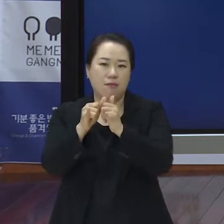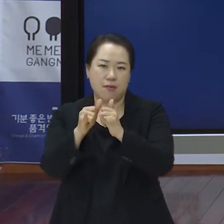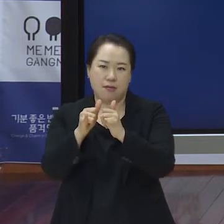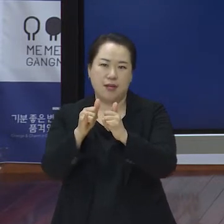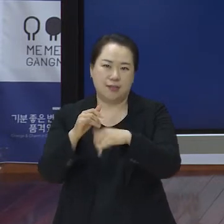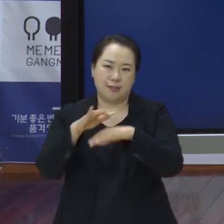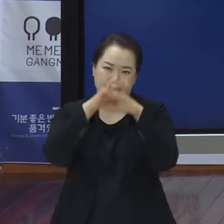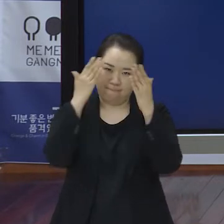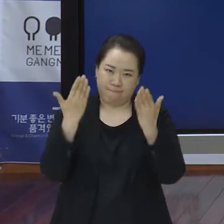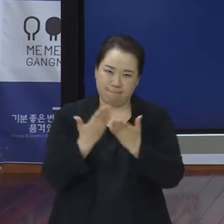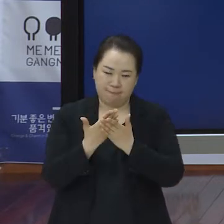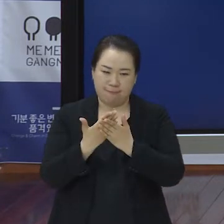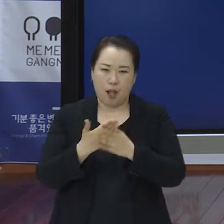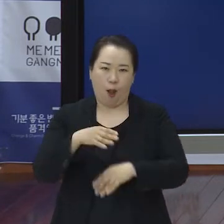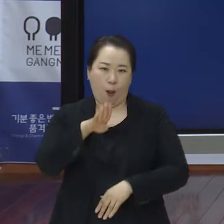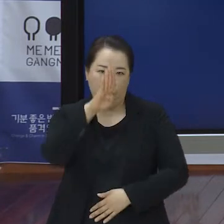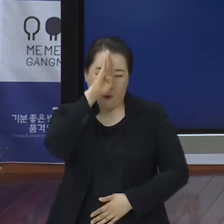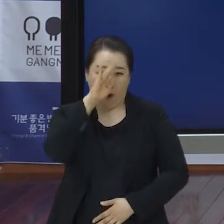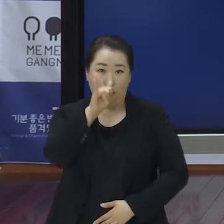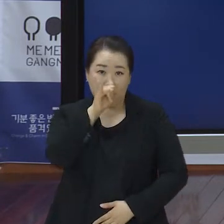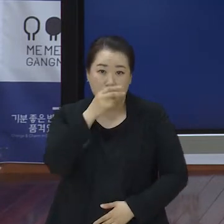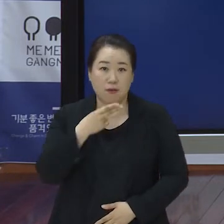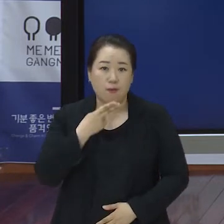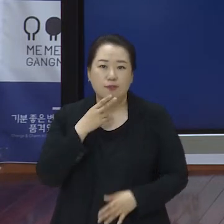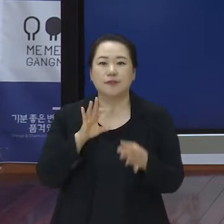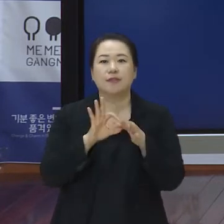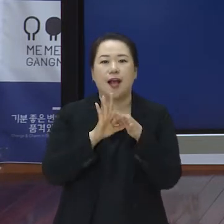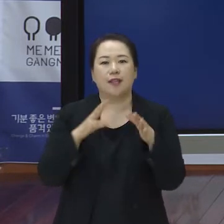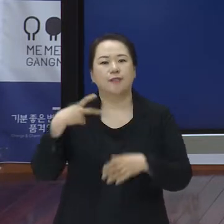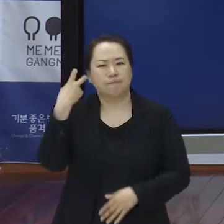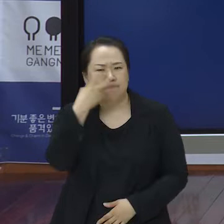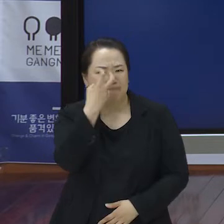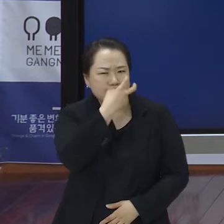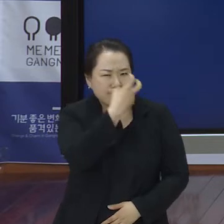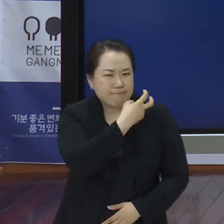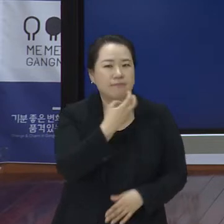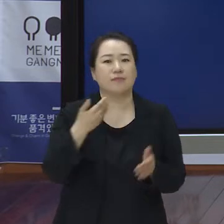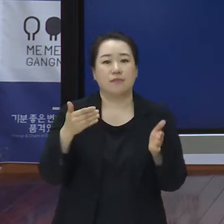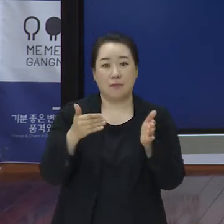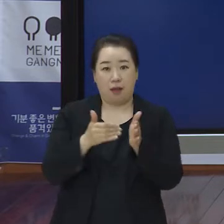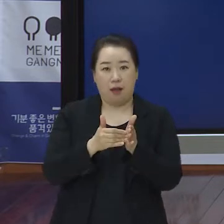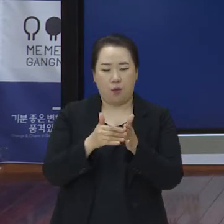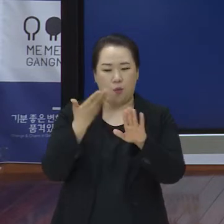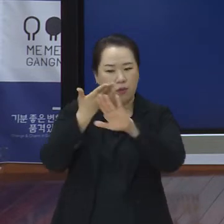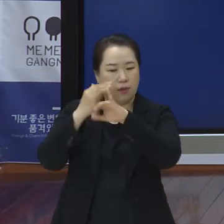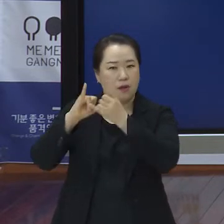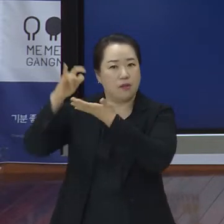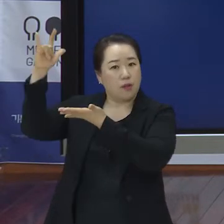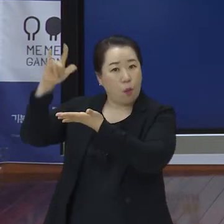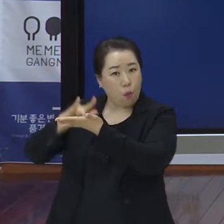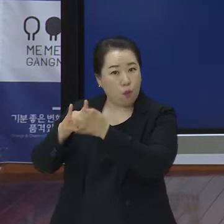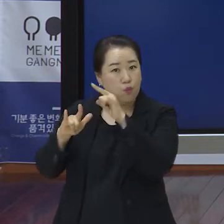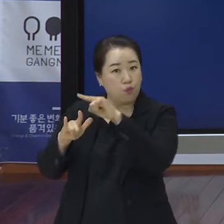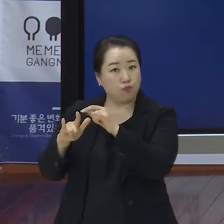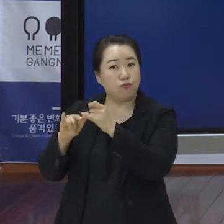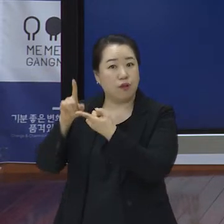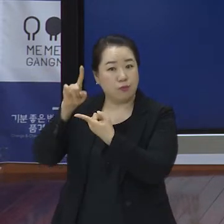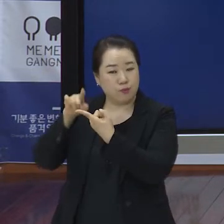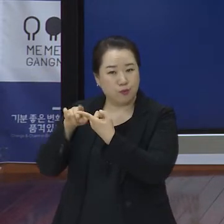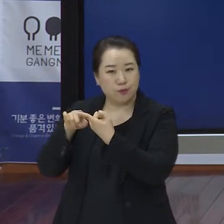대해 증상 유무에 상관없이 검사를 실시하고 해외 입국자들에